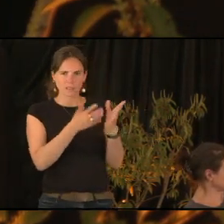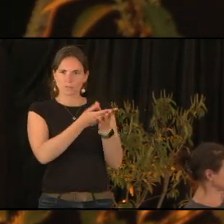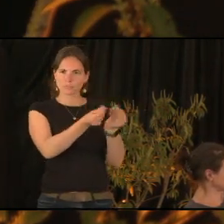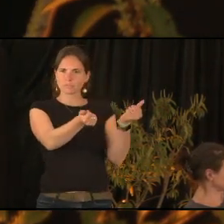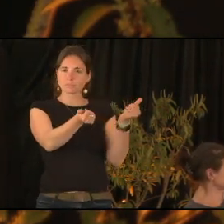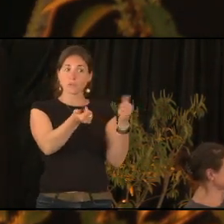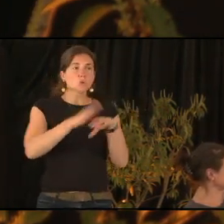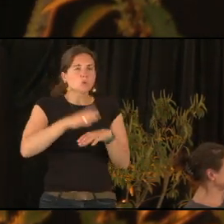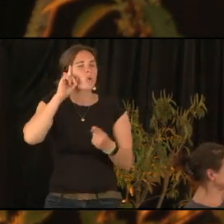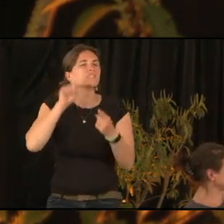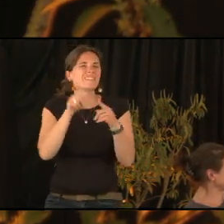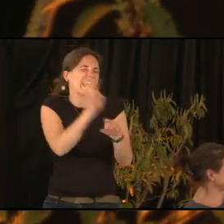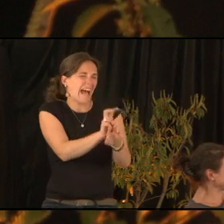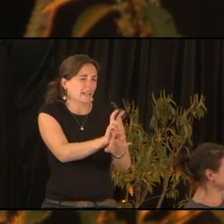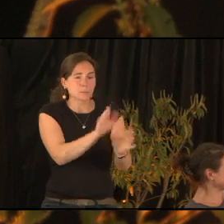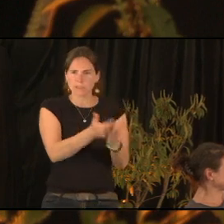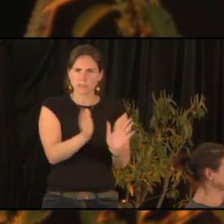c'est un peu un prétexte.